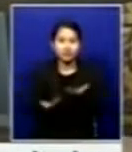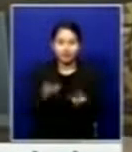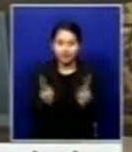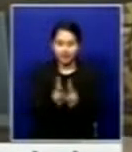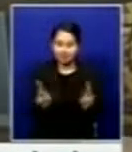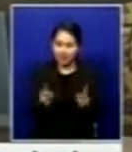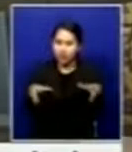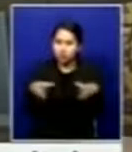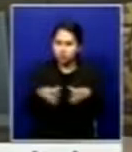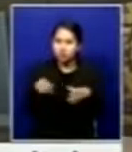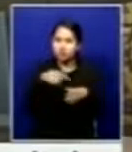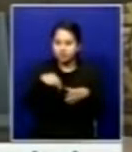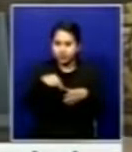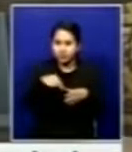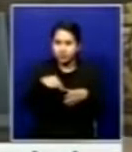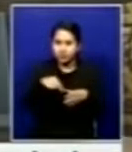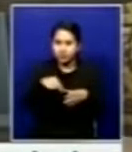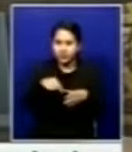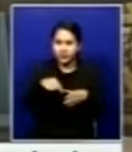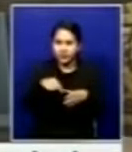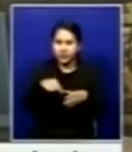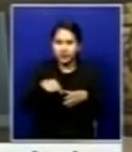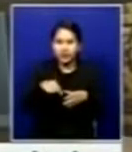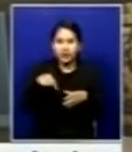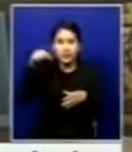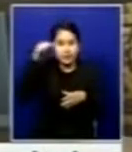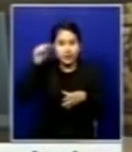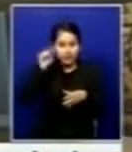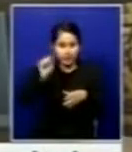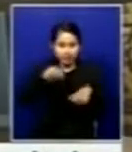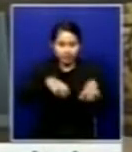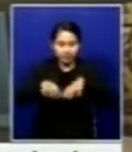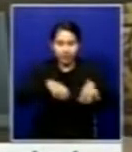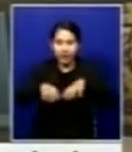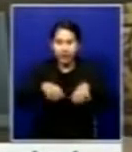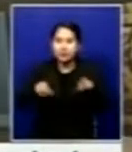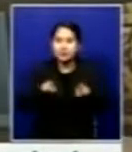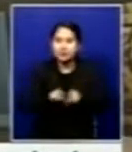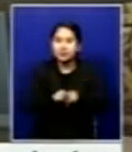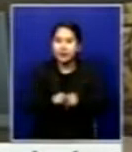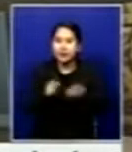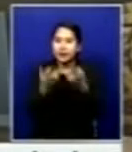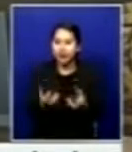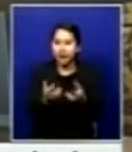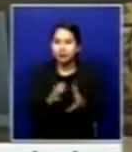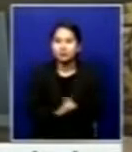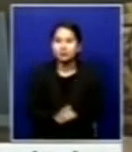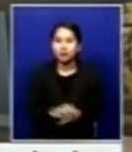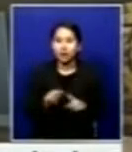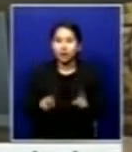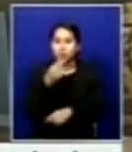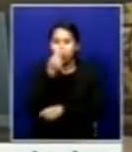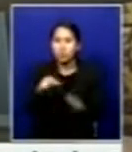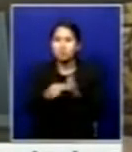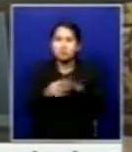เนี่ยได้ตระหนักว่าเป็นภาวะวิกฤตบริหารแบบภาวะวิกฤตส่วนภาพที่เห็นคือการบริหารภาวะปกติ